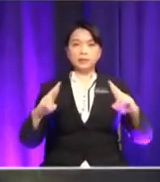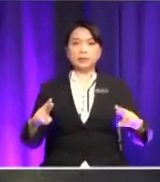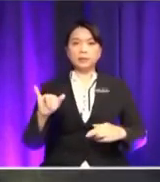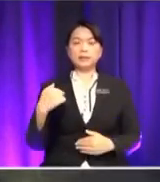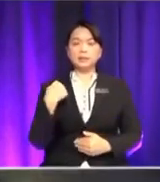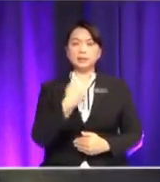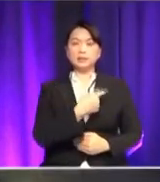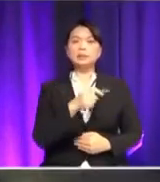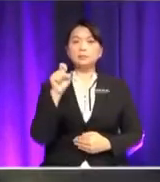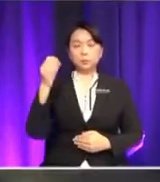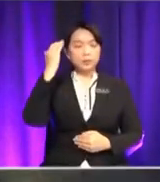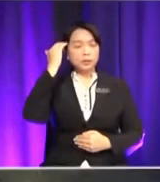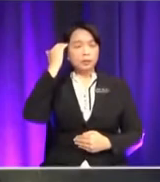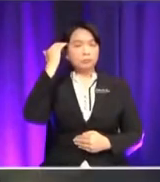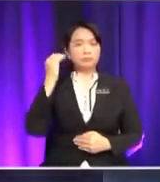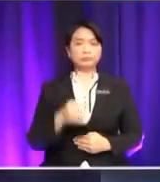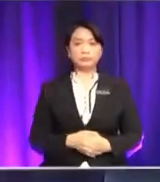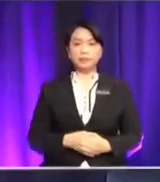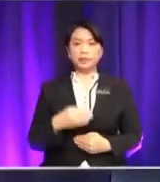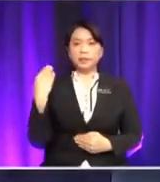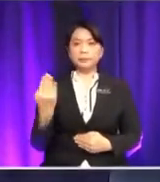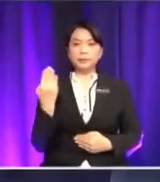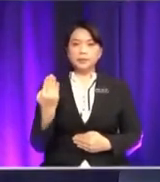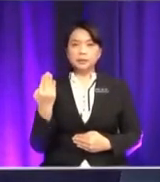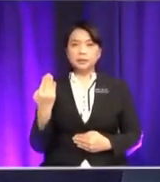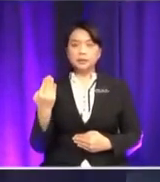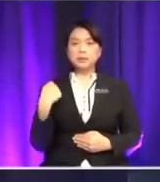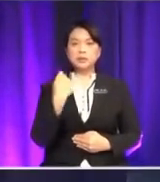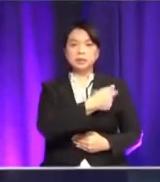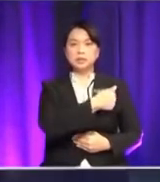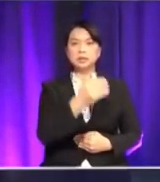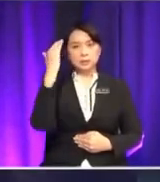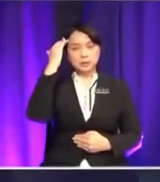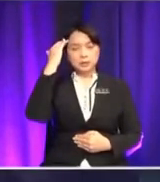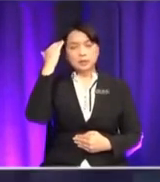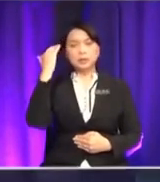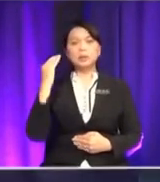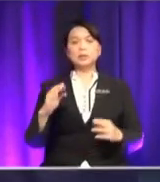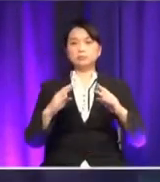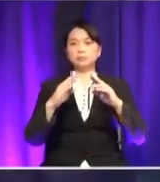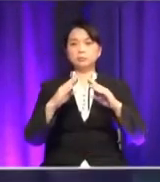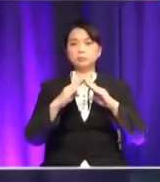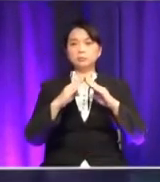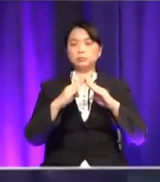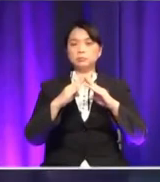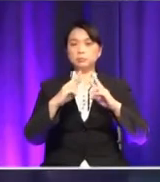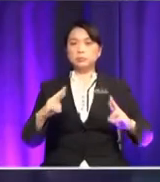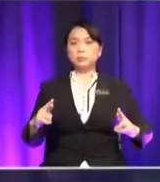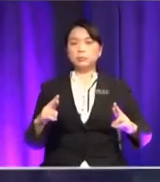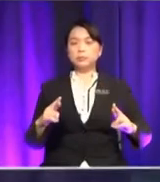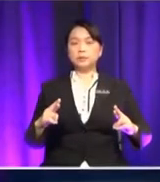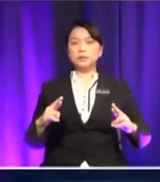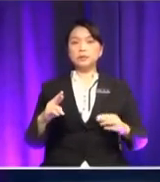diketahui oleh murid oke yang biasa kita tahu ialah Bung limas kita limas Belanda